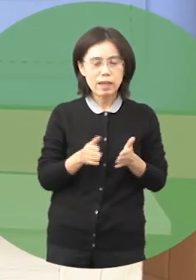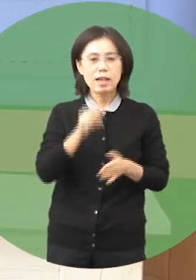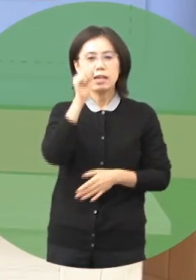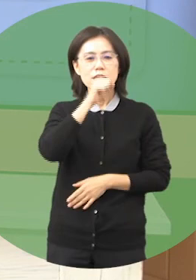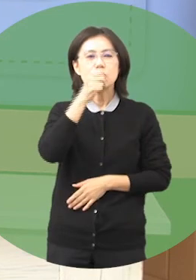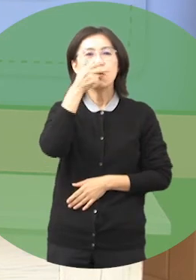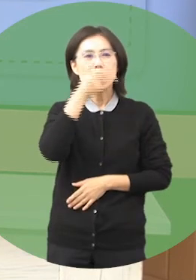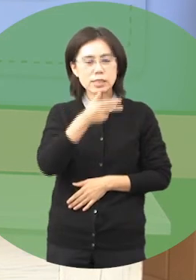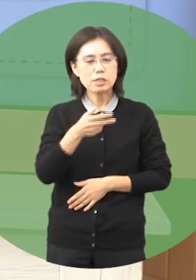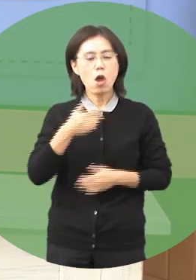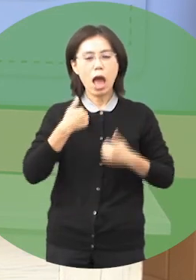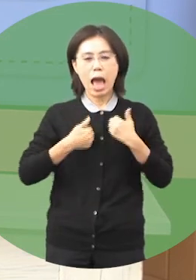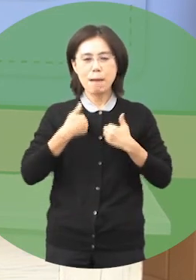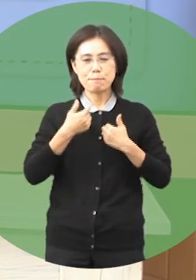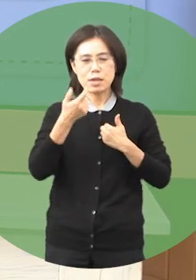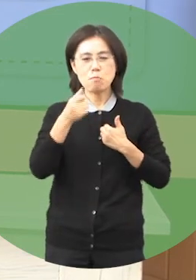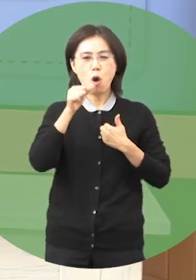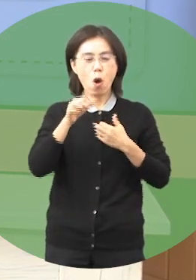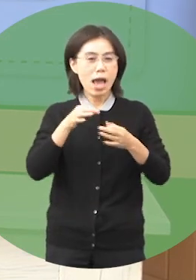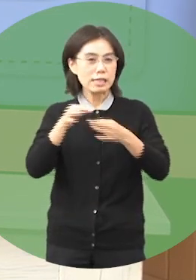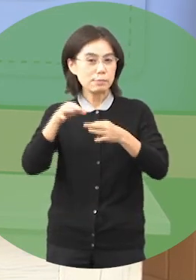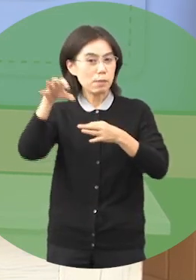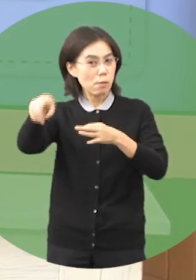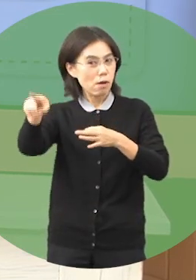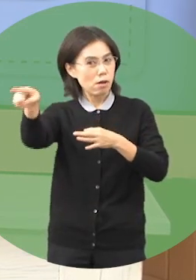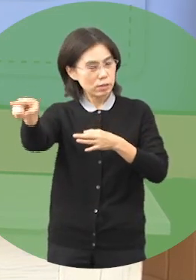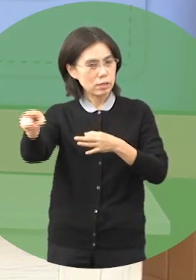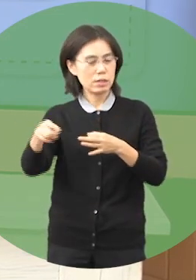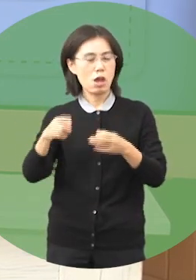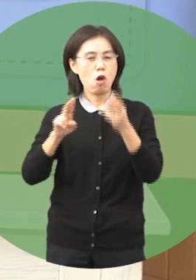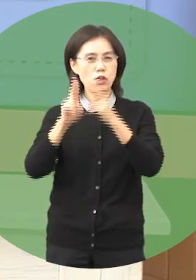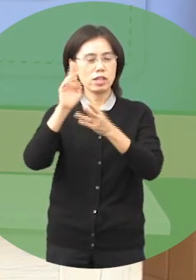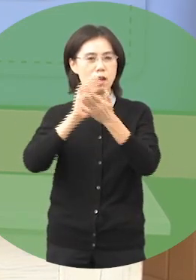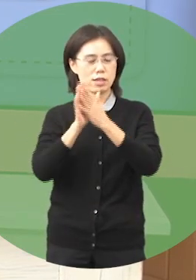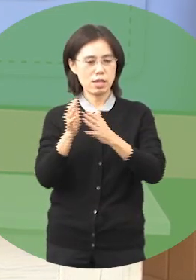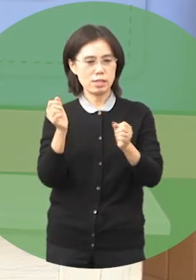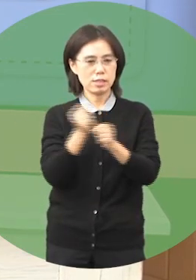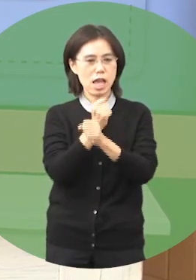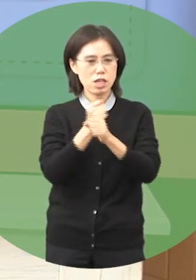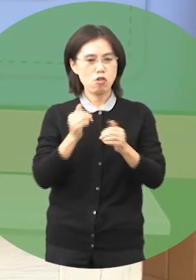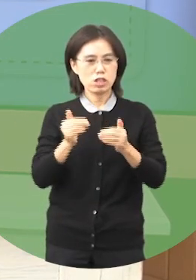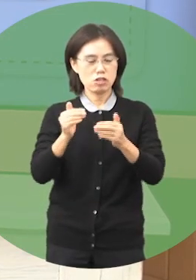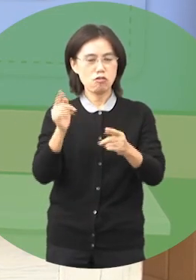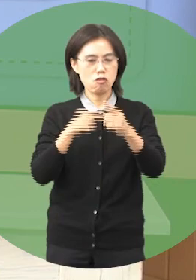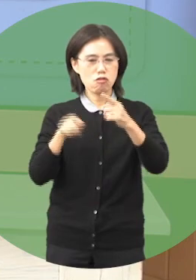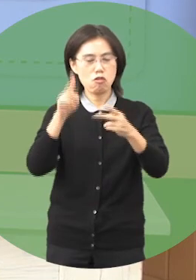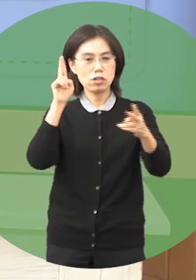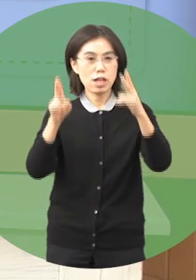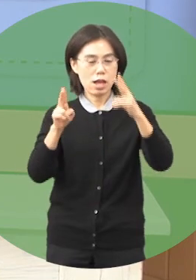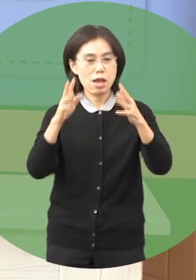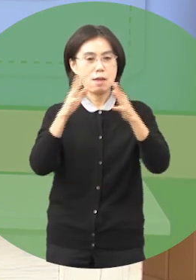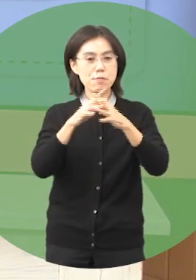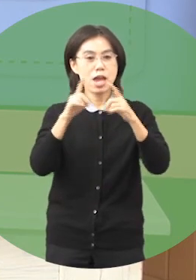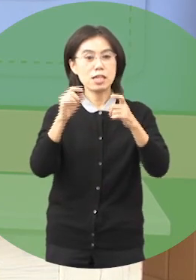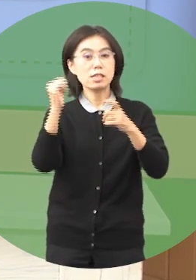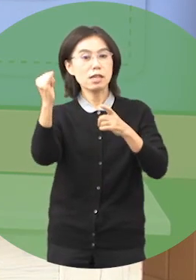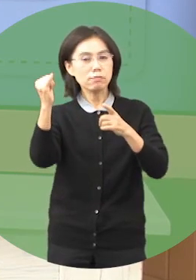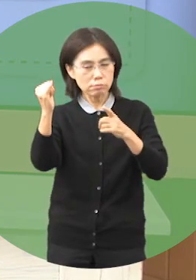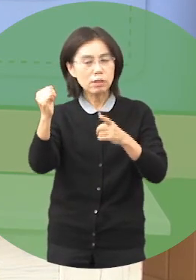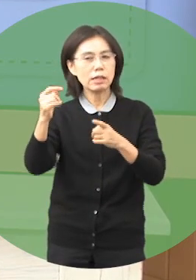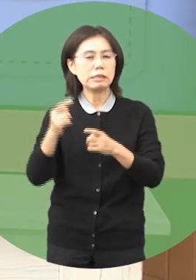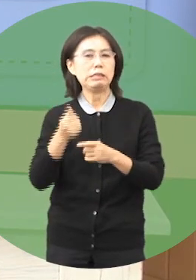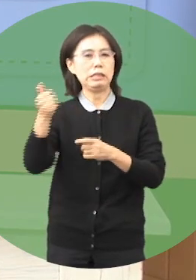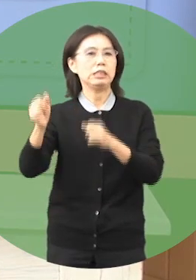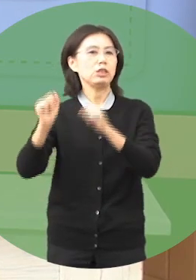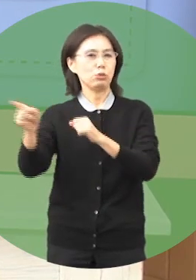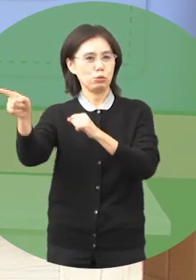ッピーモア市場とつながっています。沖縄県産業振興公社の宮城さんにその取り組みについて教えてい